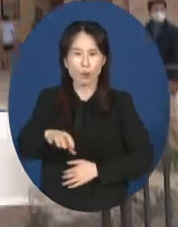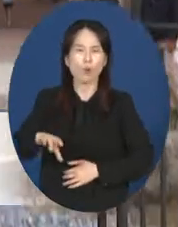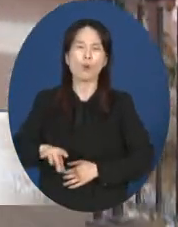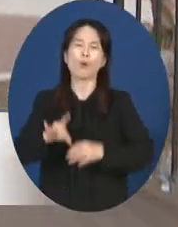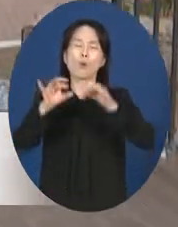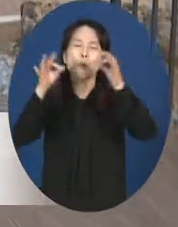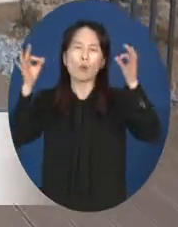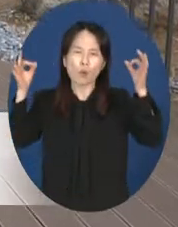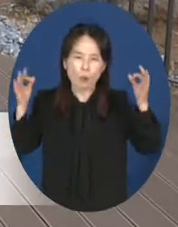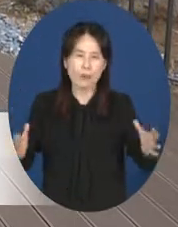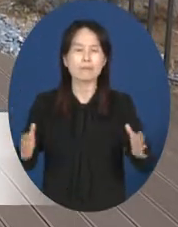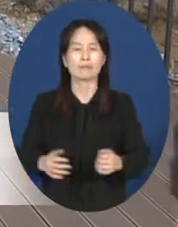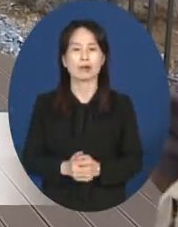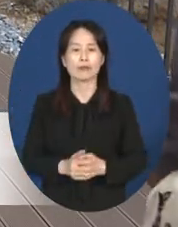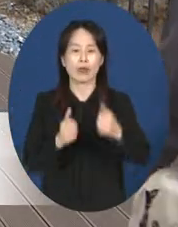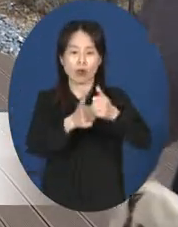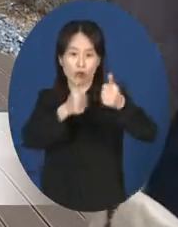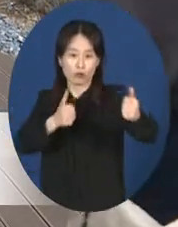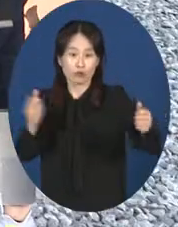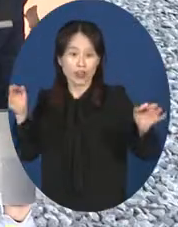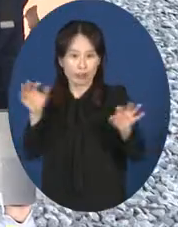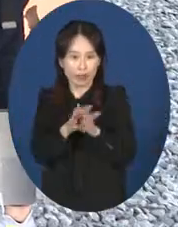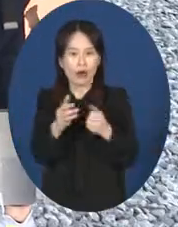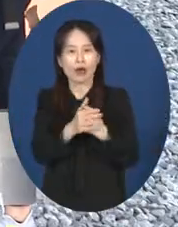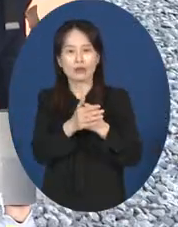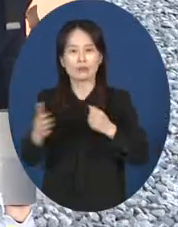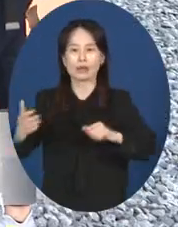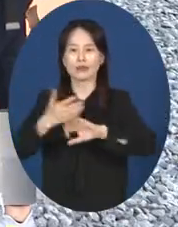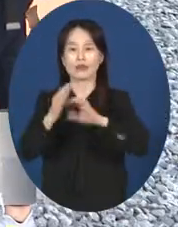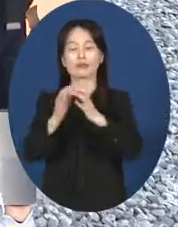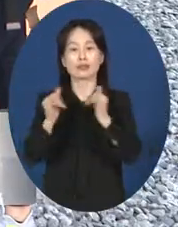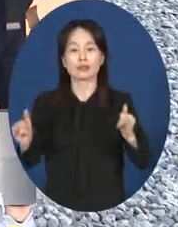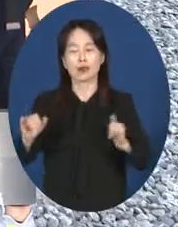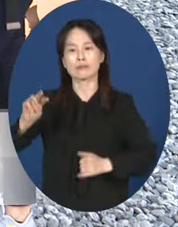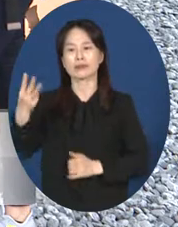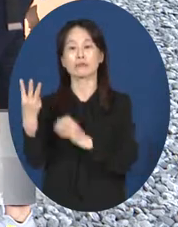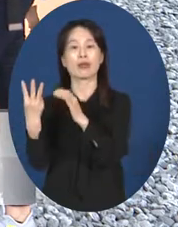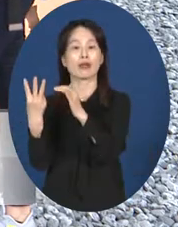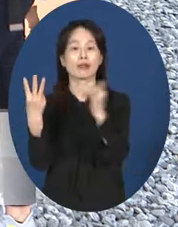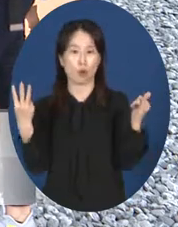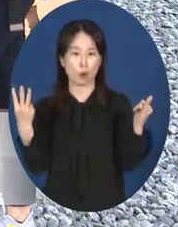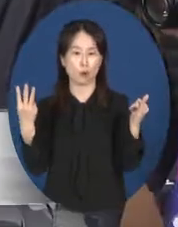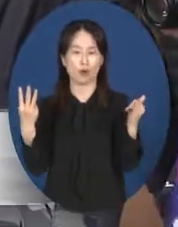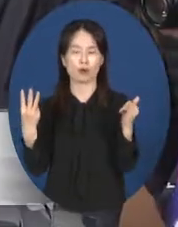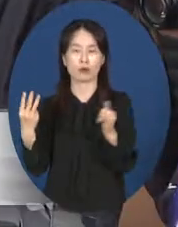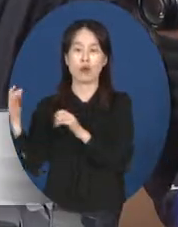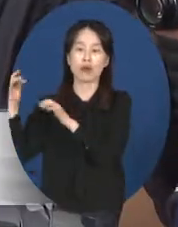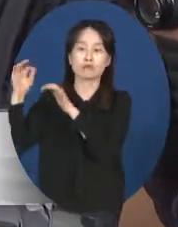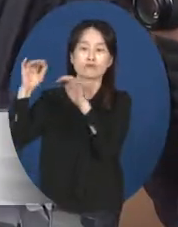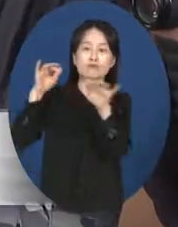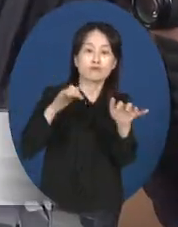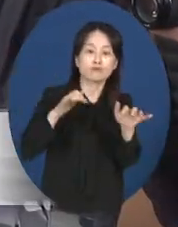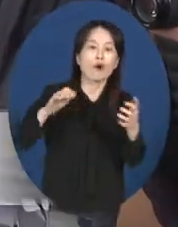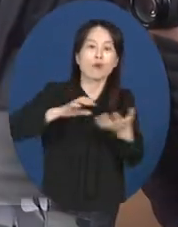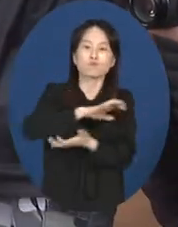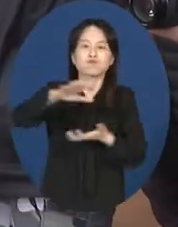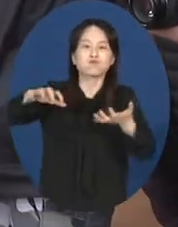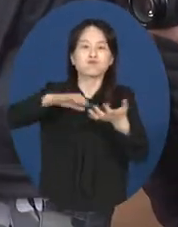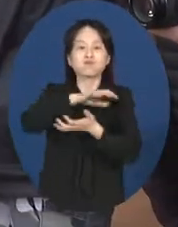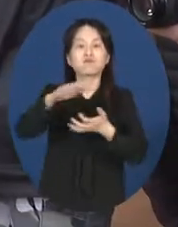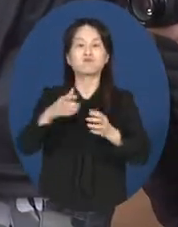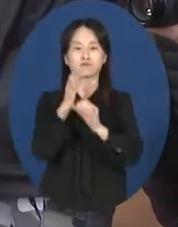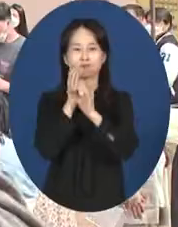처음입니다. 거리두기 해제에 따라 이날은 외국인 관광객 300여 명이 한꺼번에 놀러 오면서